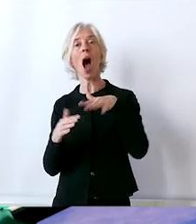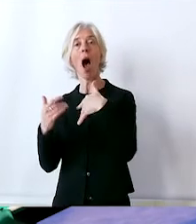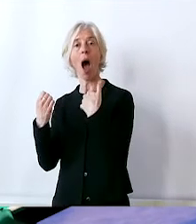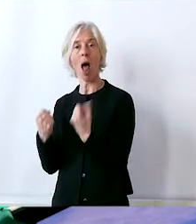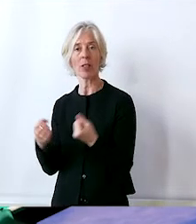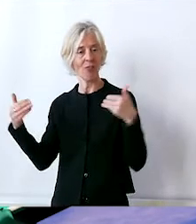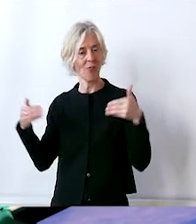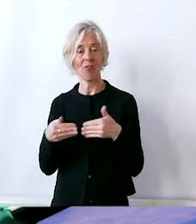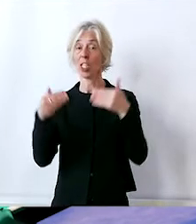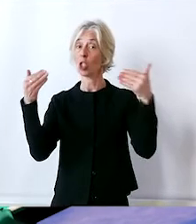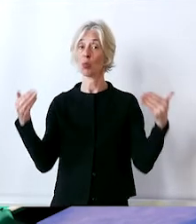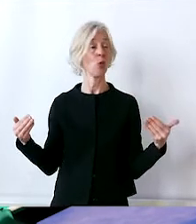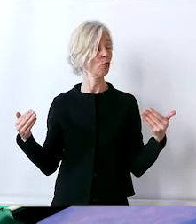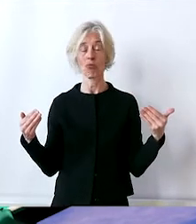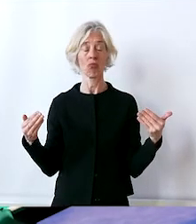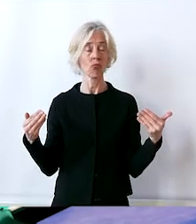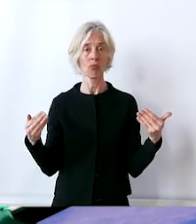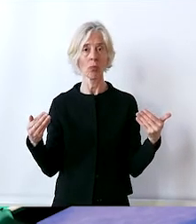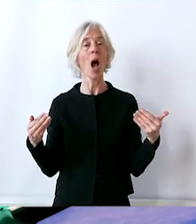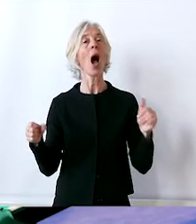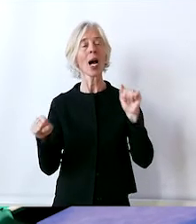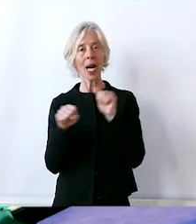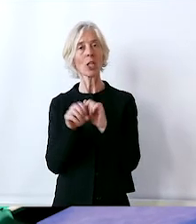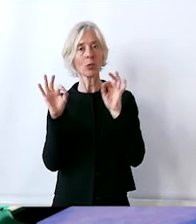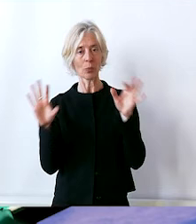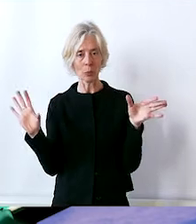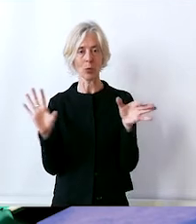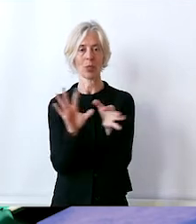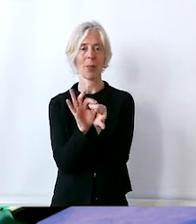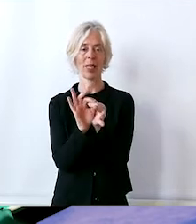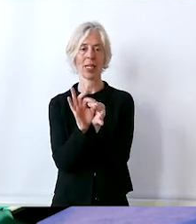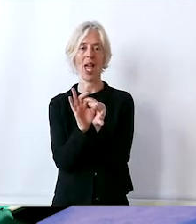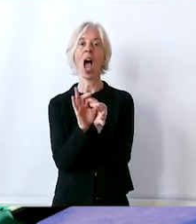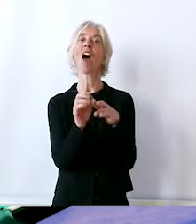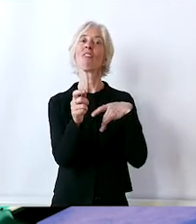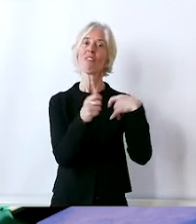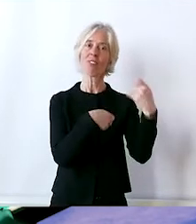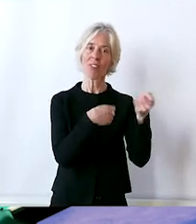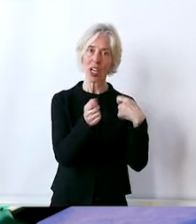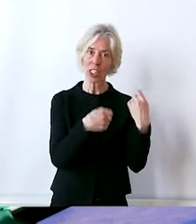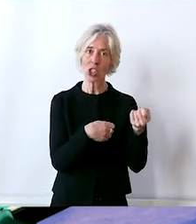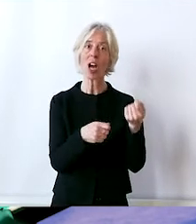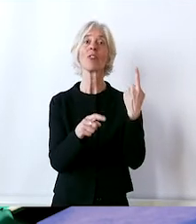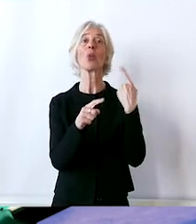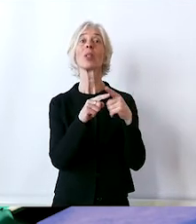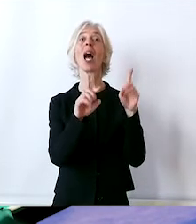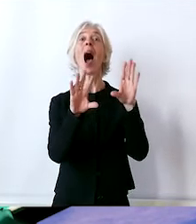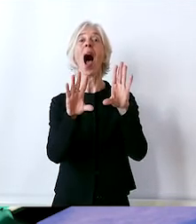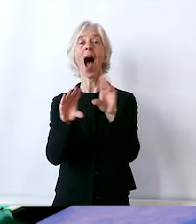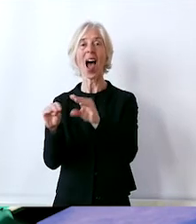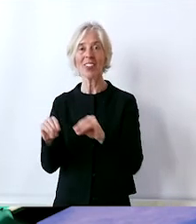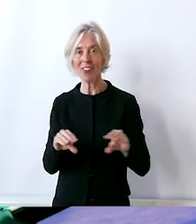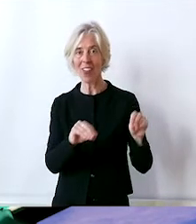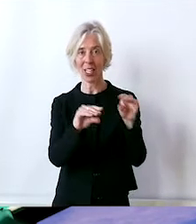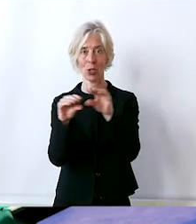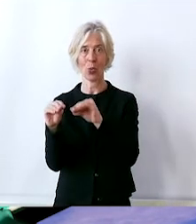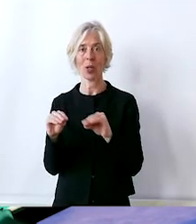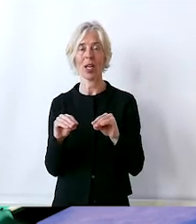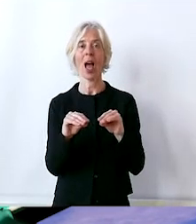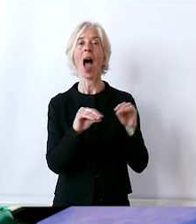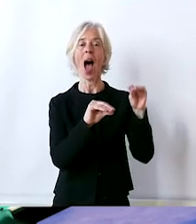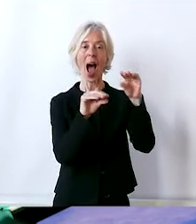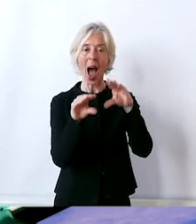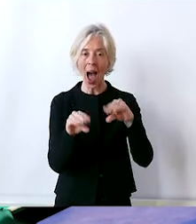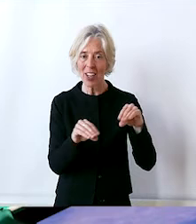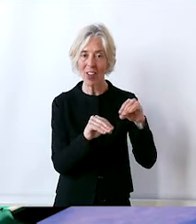gerade gezeigt, die Technologie ist nachhaltig aufgebaut, aber auch die Anwendung, die wir praktisch in der Raumfahrt ermöglichen, die Anwendungen